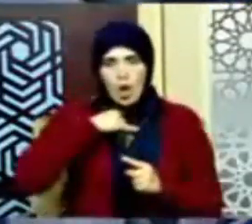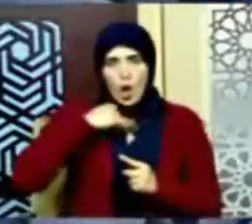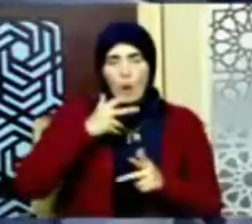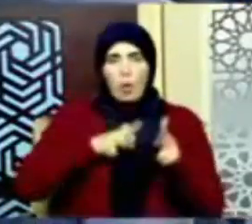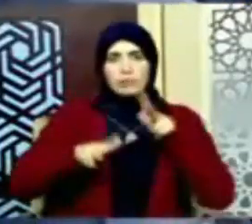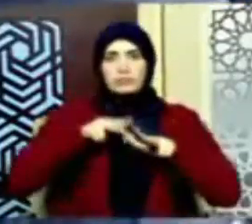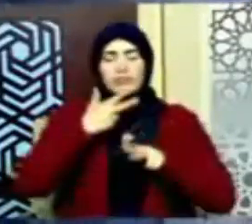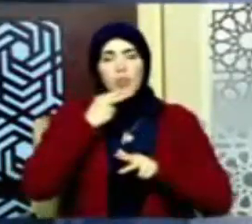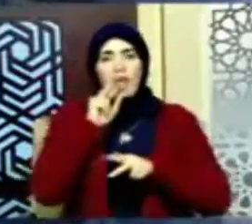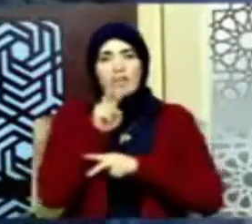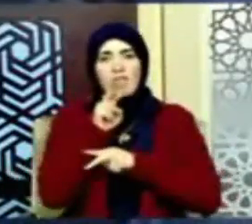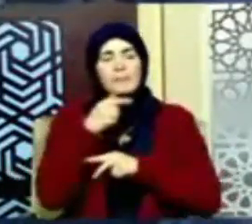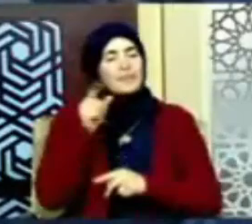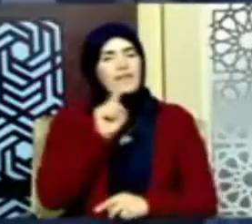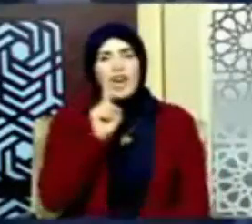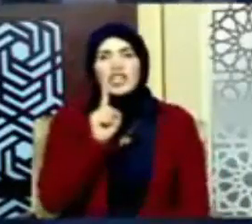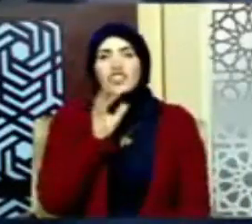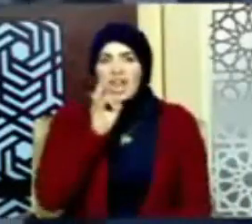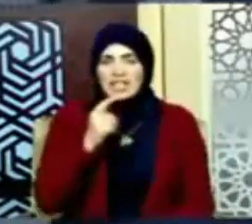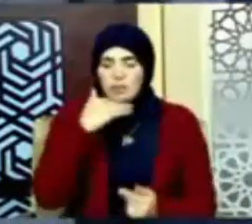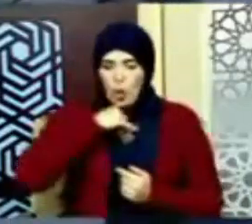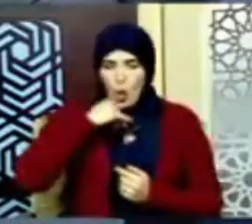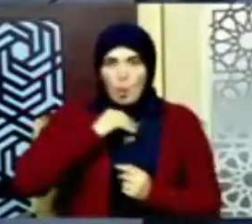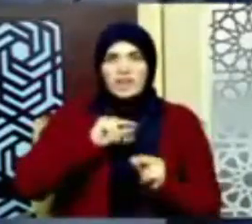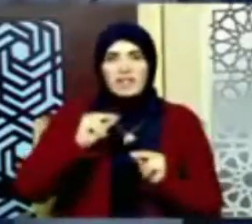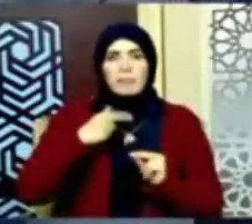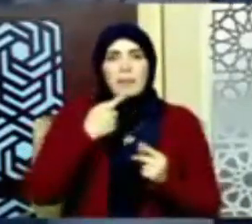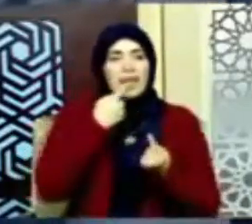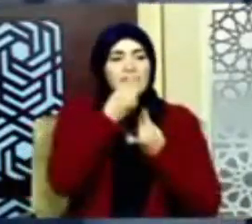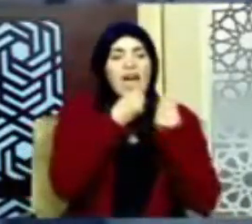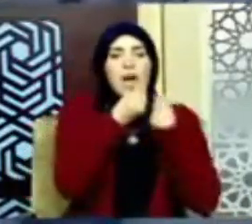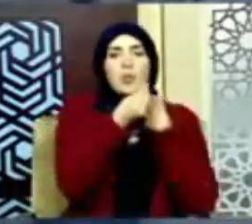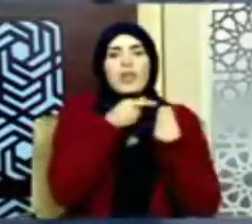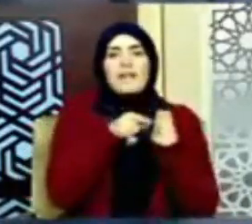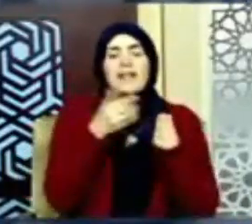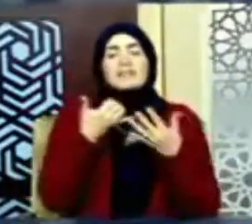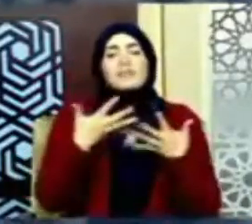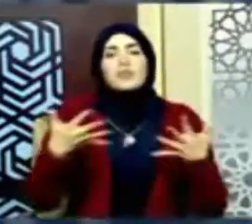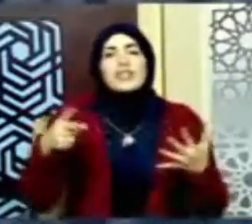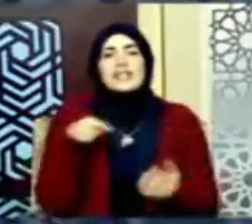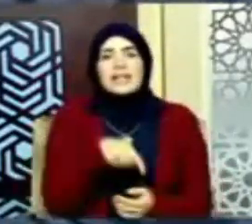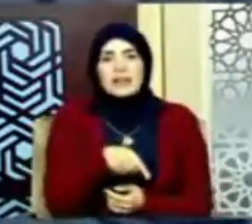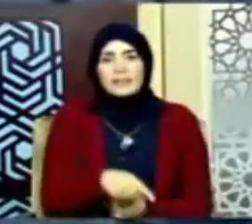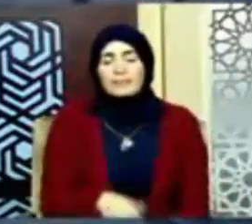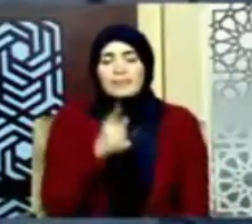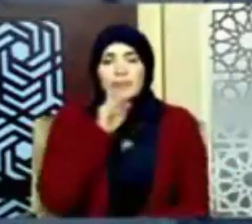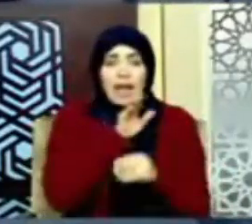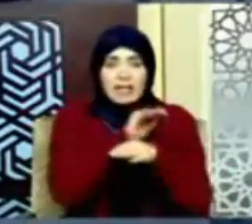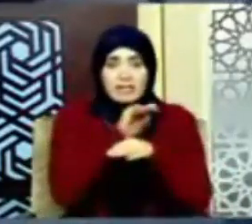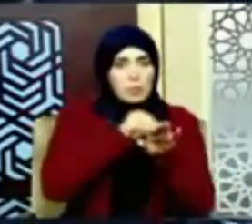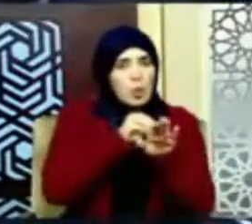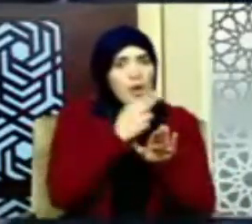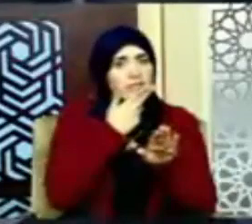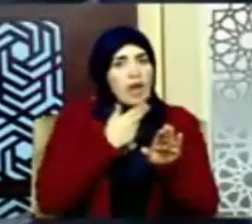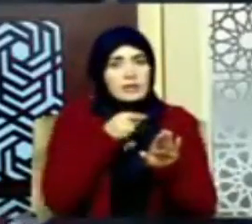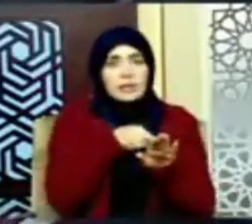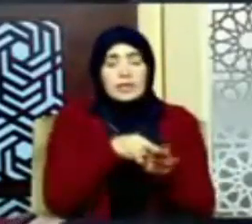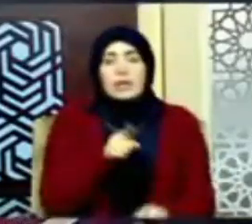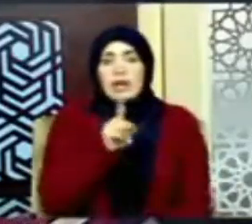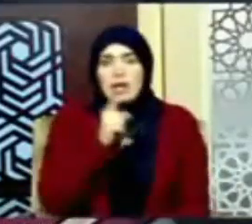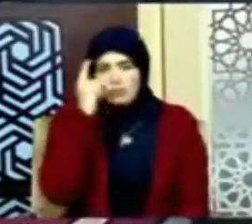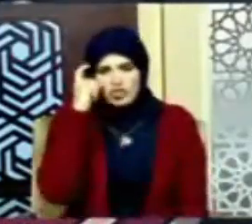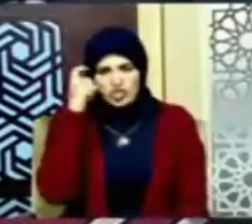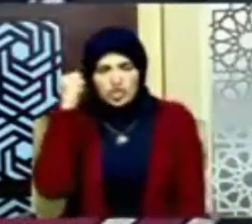والموعظة الحسنة، ولن تكون حكمة إلا إذا كنت ميسرا. إنما بعثتم ميسرين. من